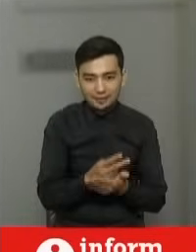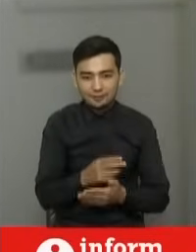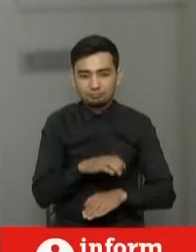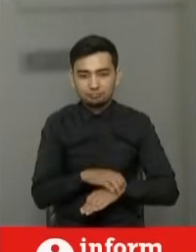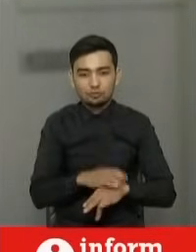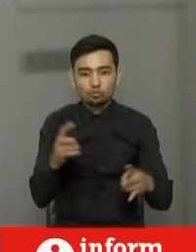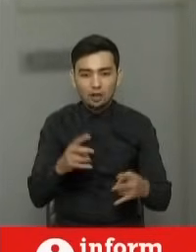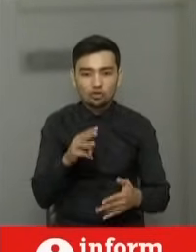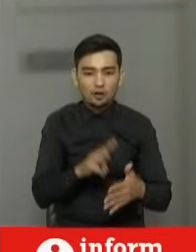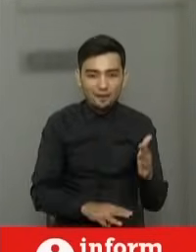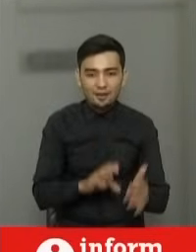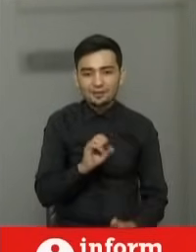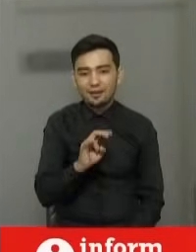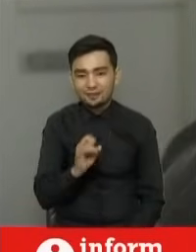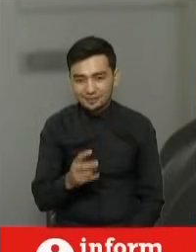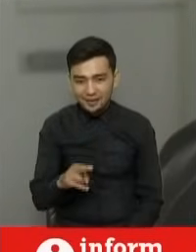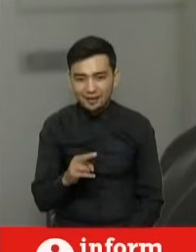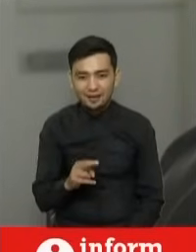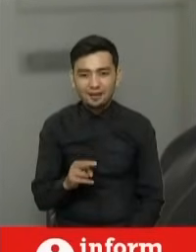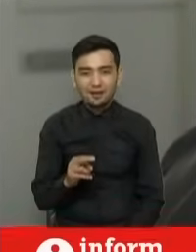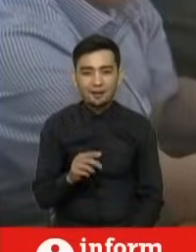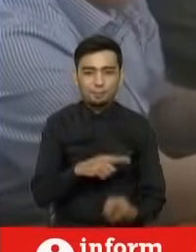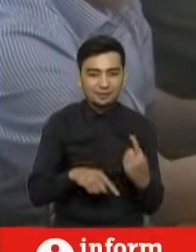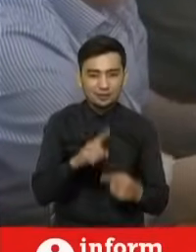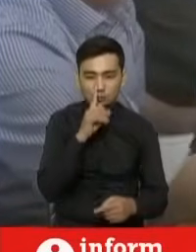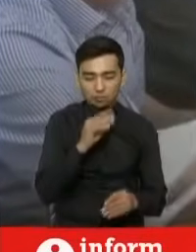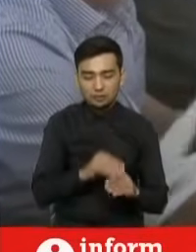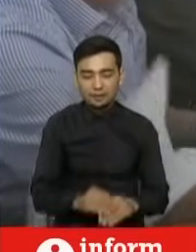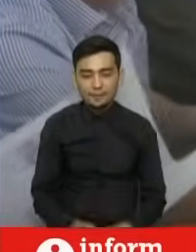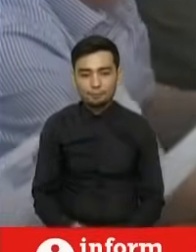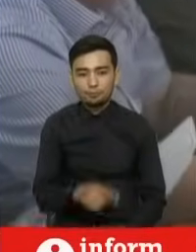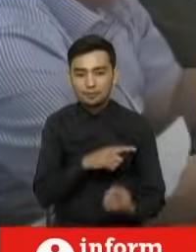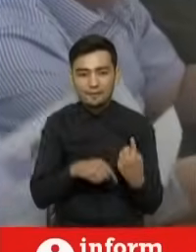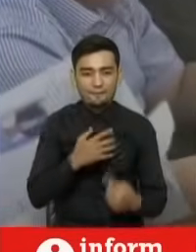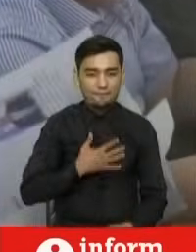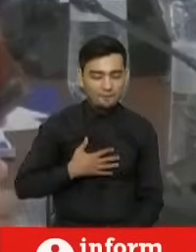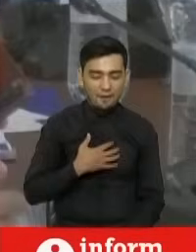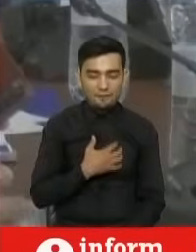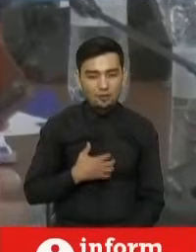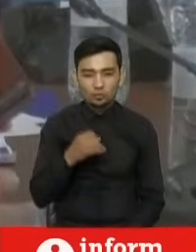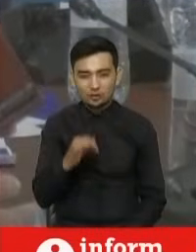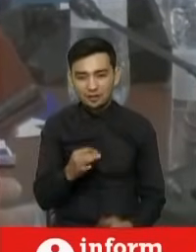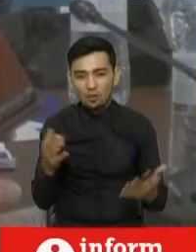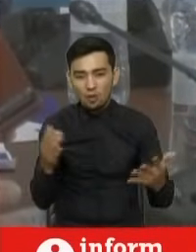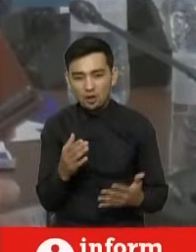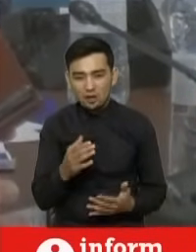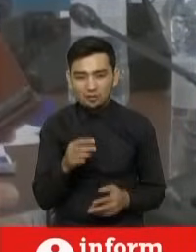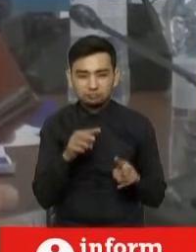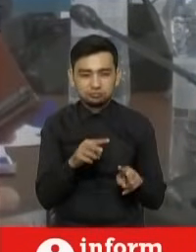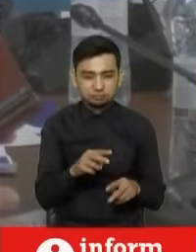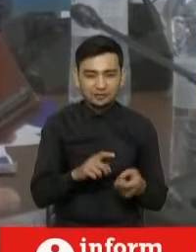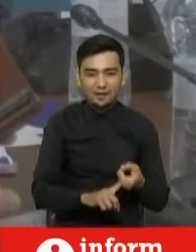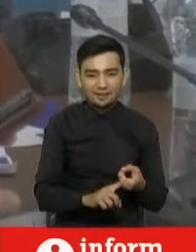кодексе. Штрафных санкций накладывать бизнесу не будем. Бизнес волнует, каким образом будут регулироваться направления,